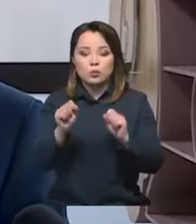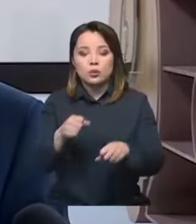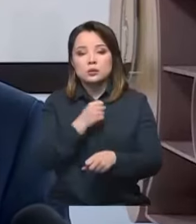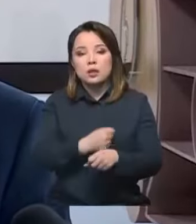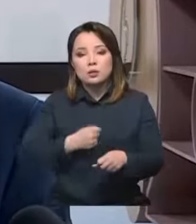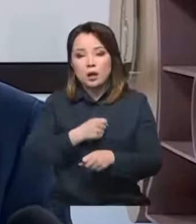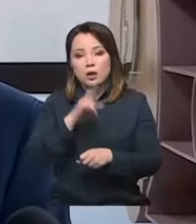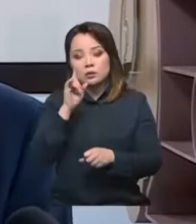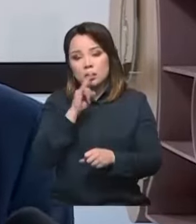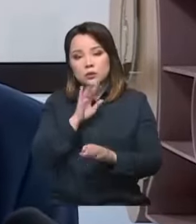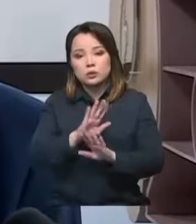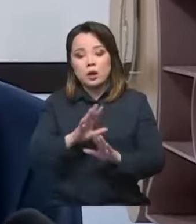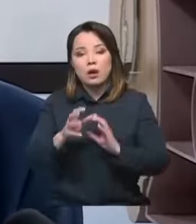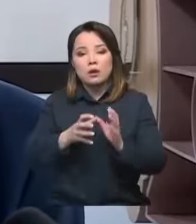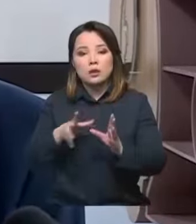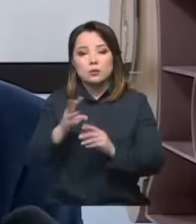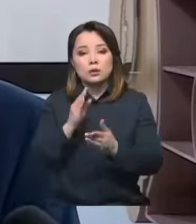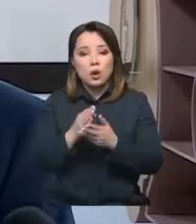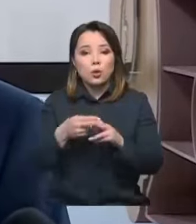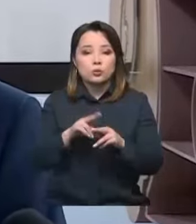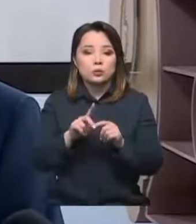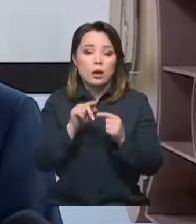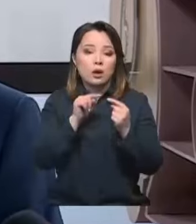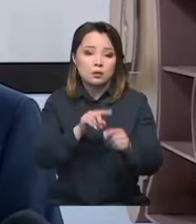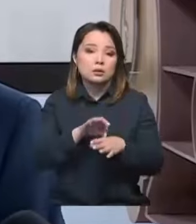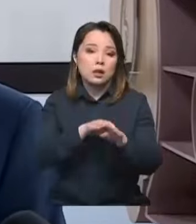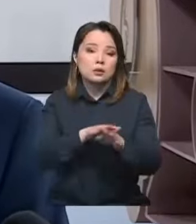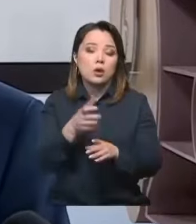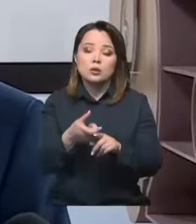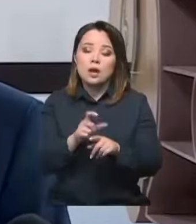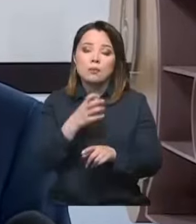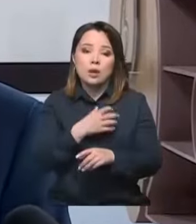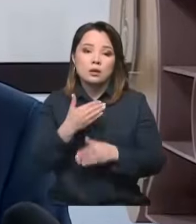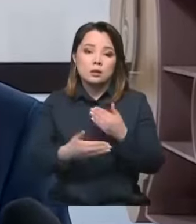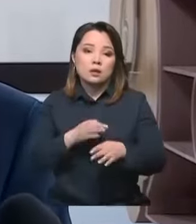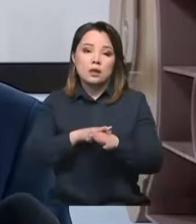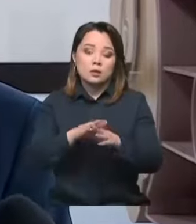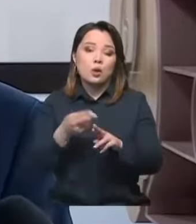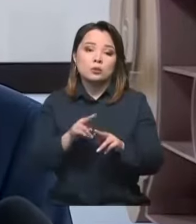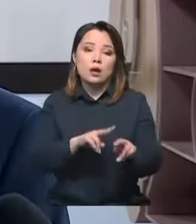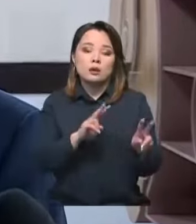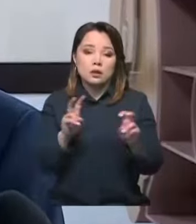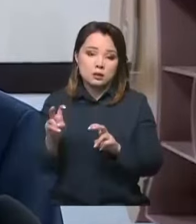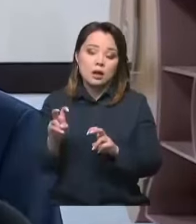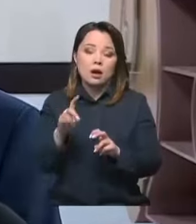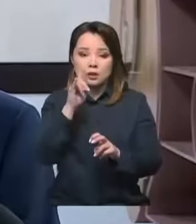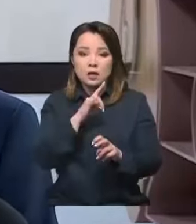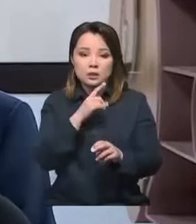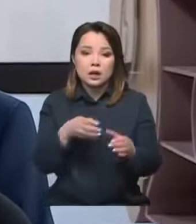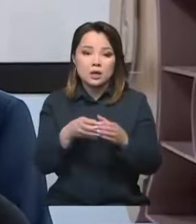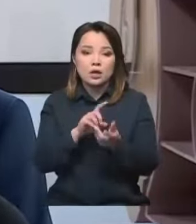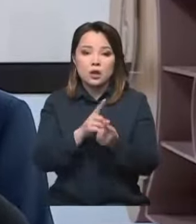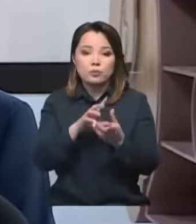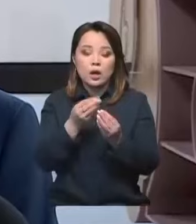Зұлымдық Қазақстанда ғана емес, бүкіл әлемде бар. Сондықтан бұған қарсы тұру өте маңызды қадам. Осыған қатысты Қазақстанда қабылданған бірқатар